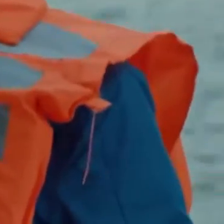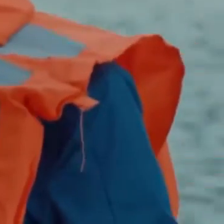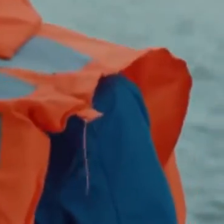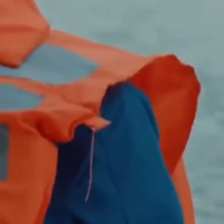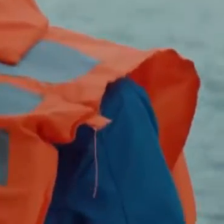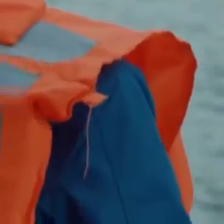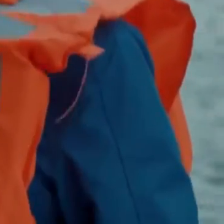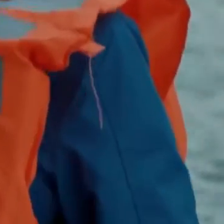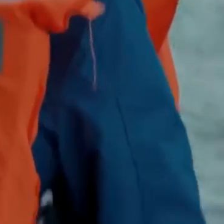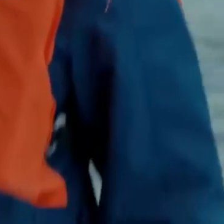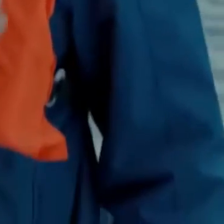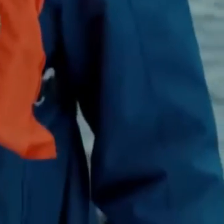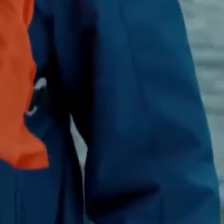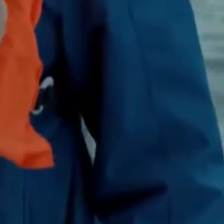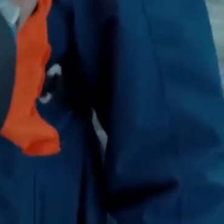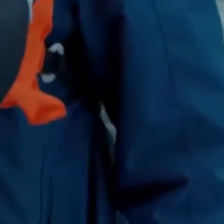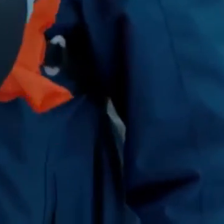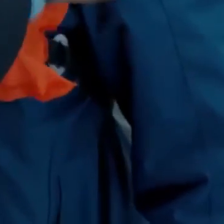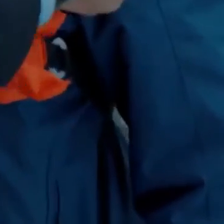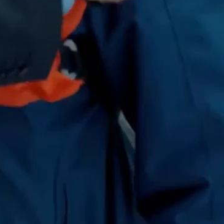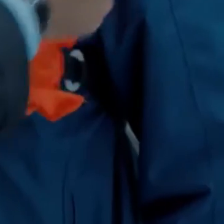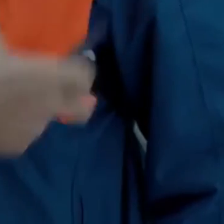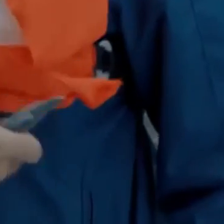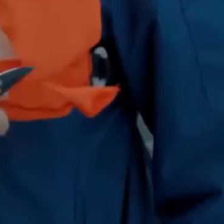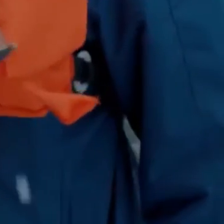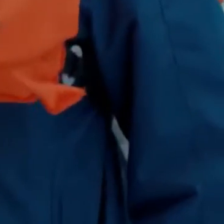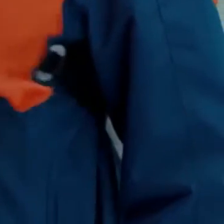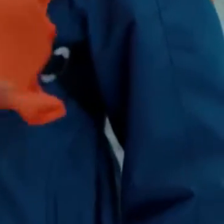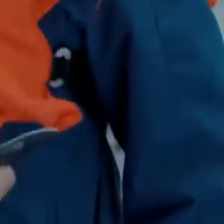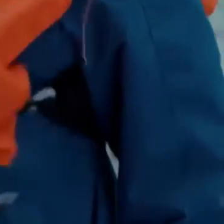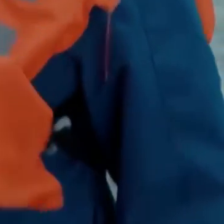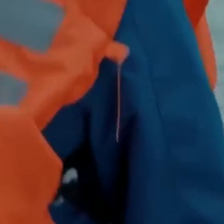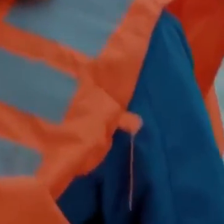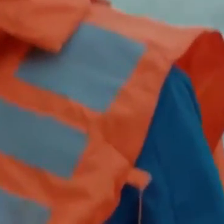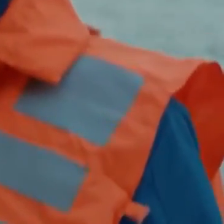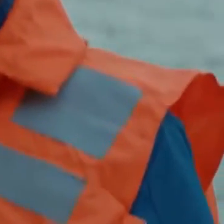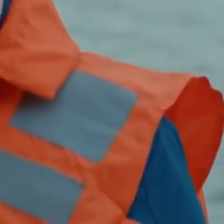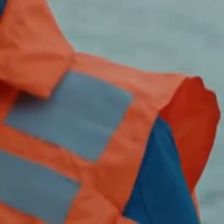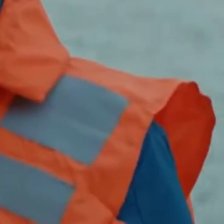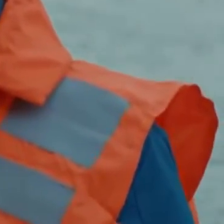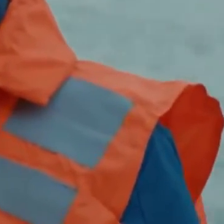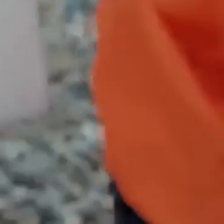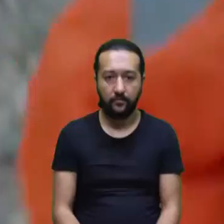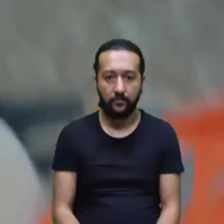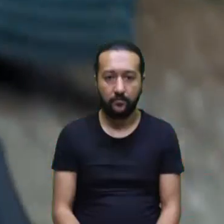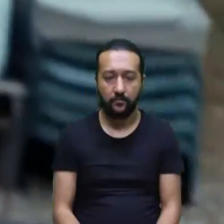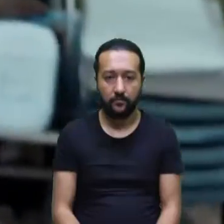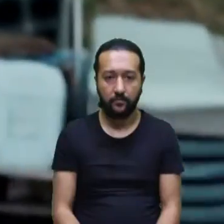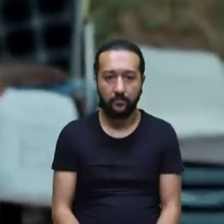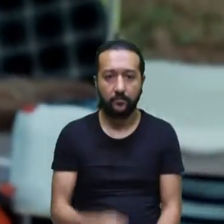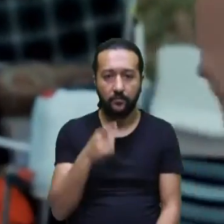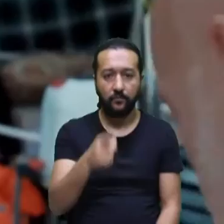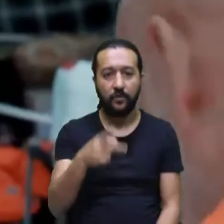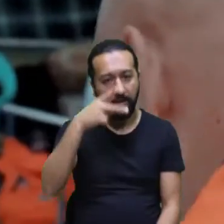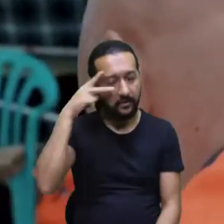hafifçe irkildi. Polat cam yeleğine çapraz bir çizik attı. Kumaşı ikiye ayırıp içinden su emici bir sünger çıkardı.